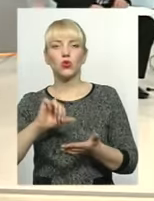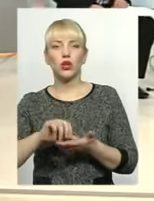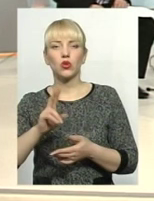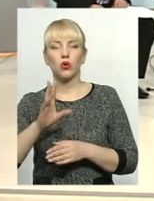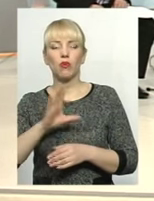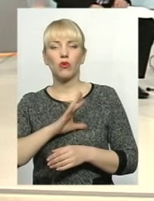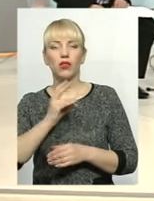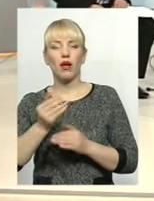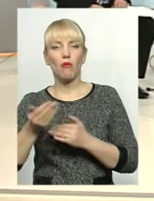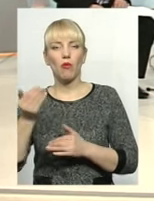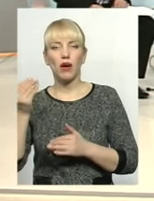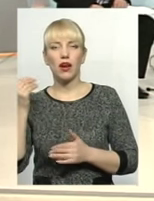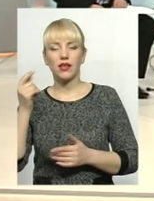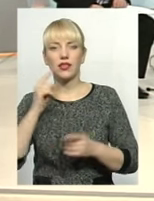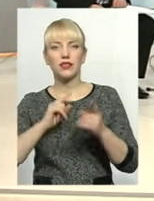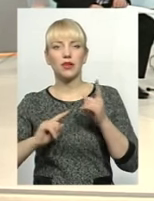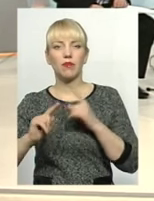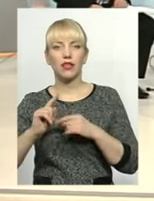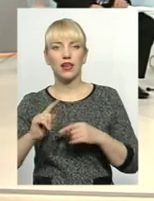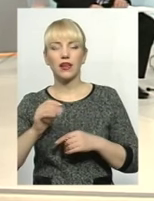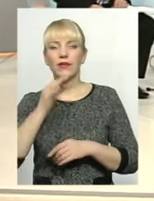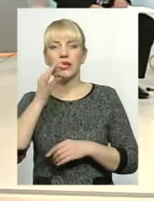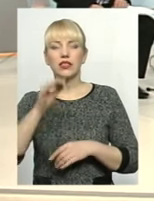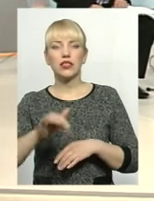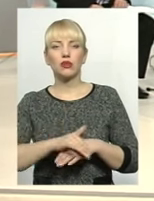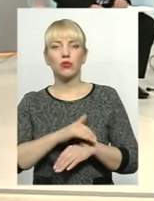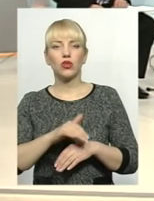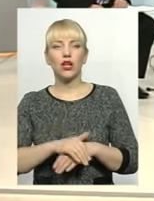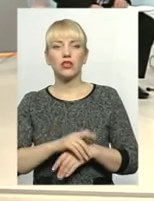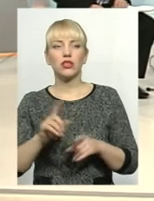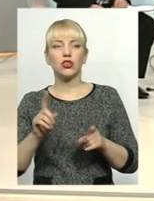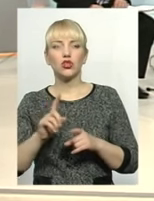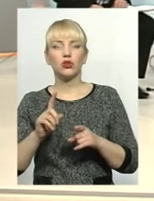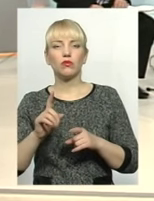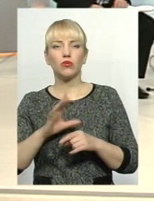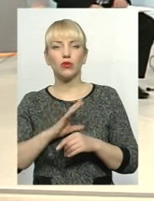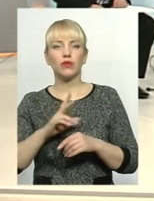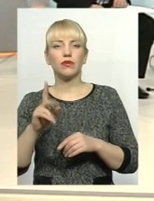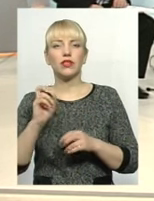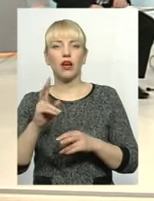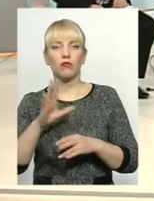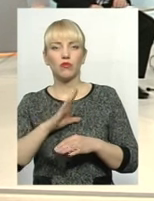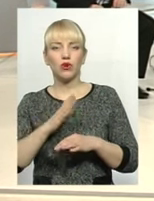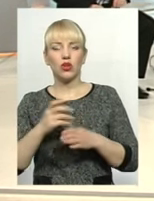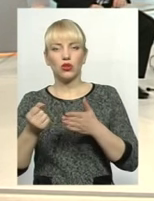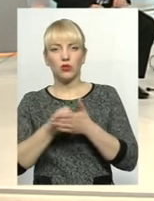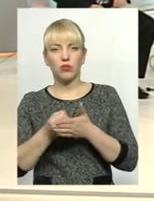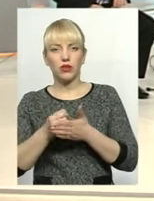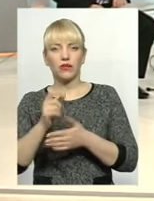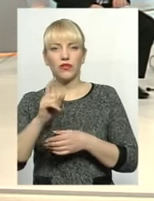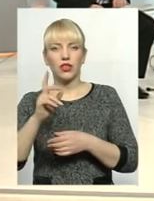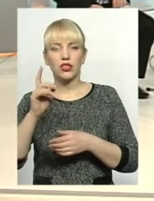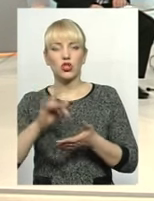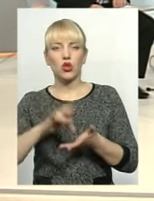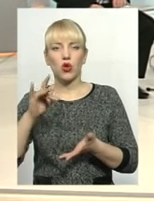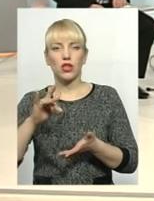попередніх зібраннях. Скажіть, будь ласка, що винудуло стукати в столичні кабінети, і чи чують там